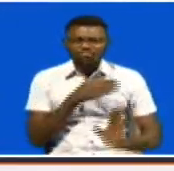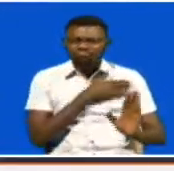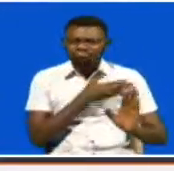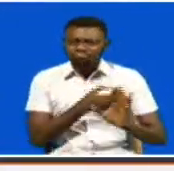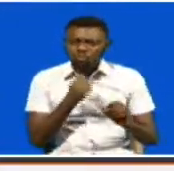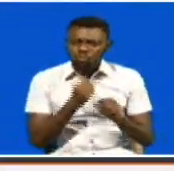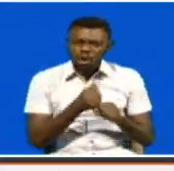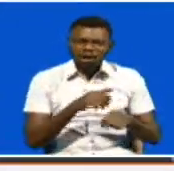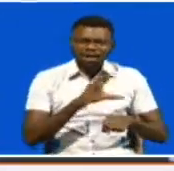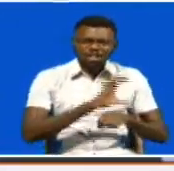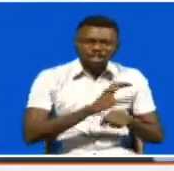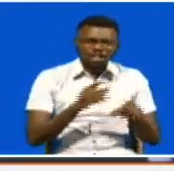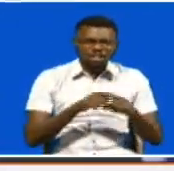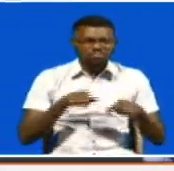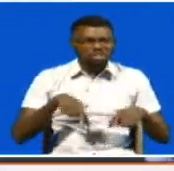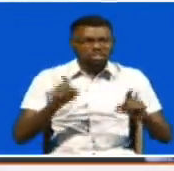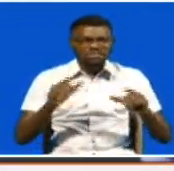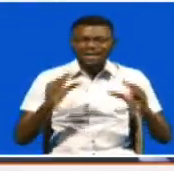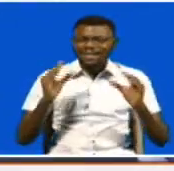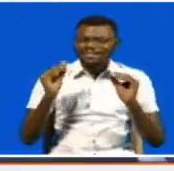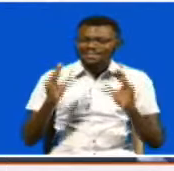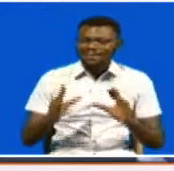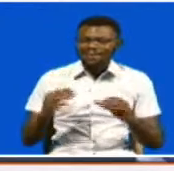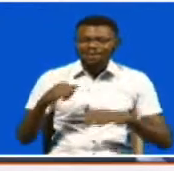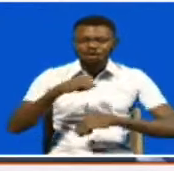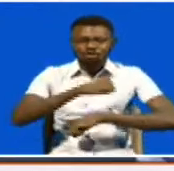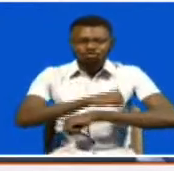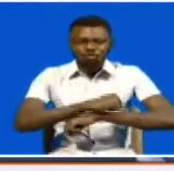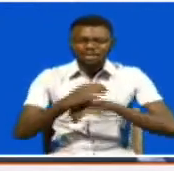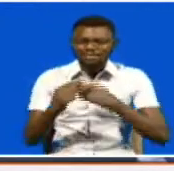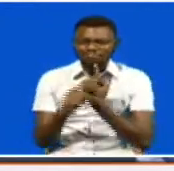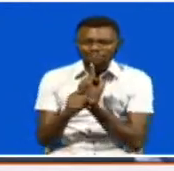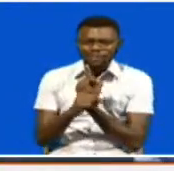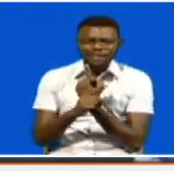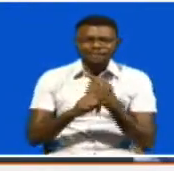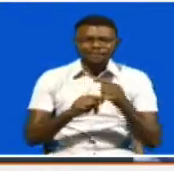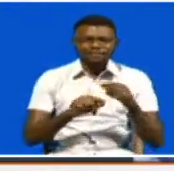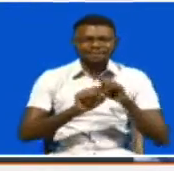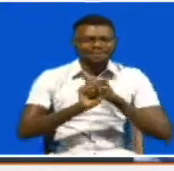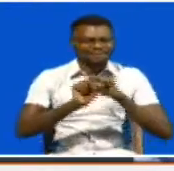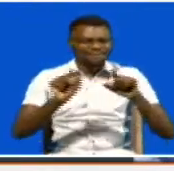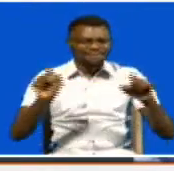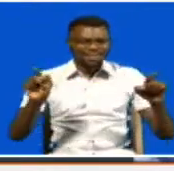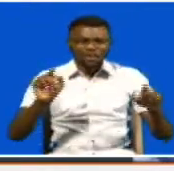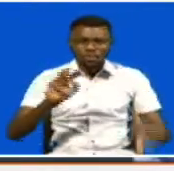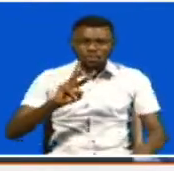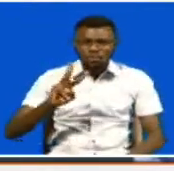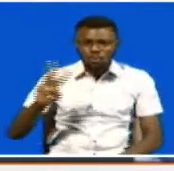na pia kama mwalimu katika shule mbalimbali katika huu mkoa wa Magharibi.